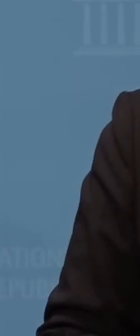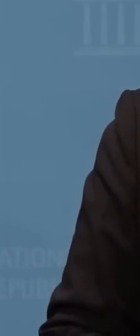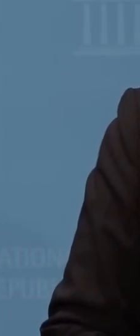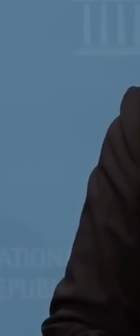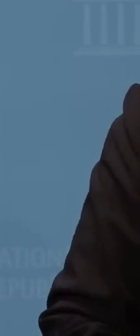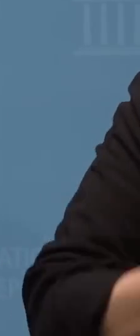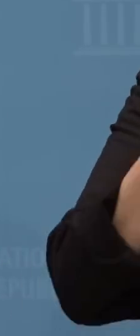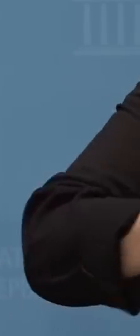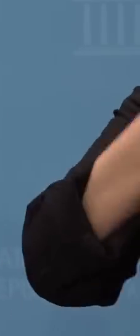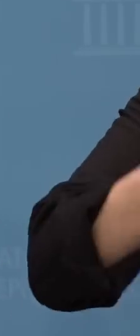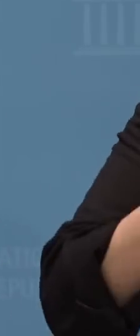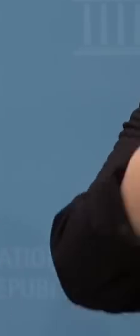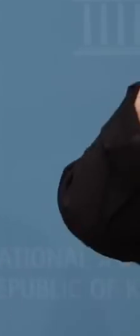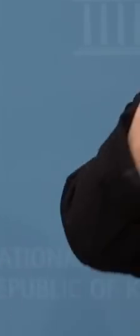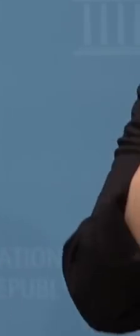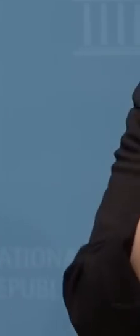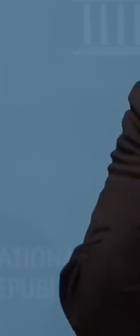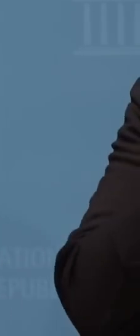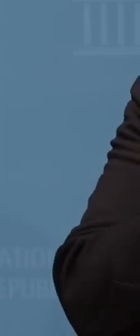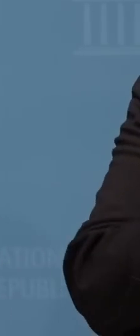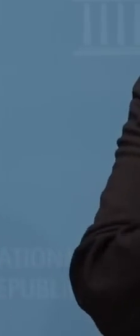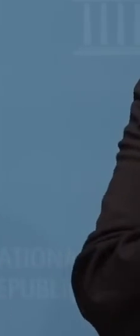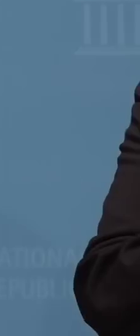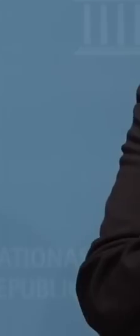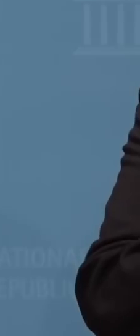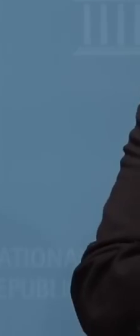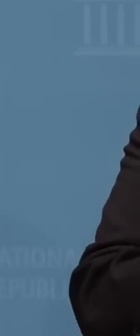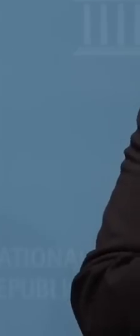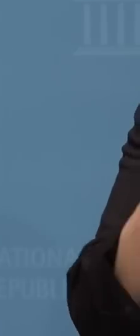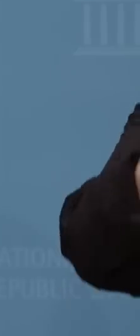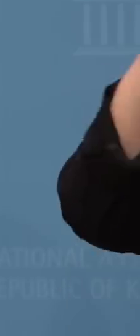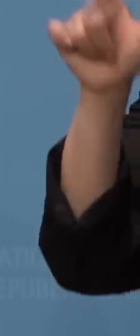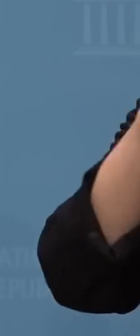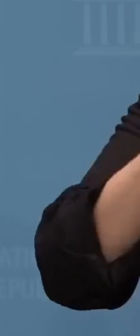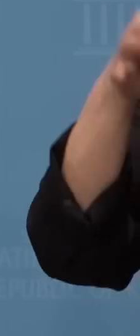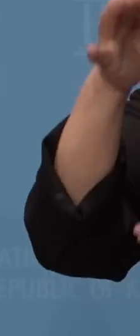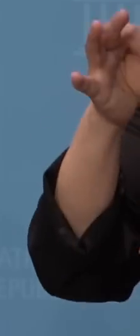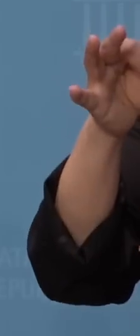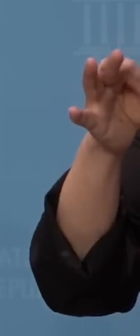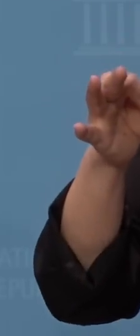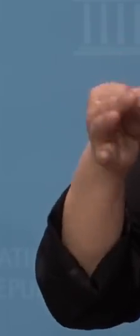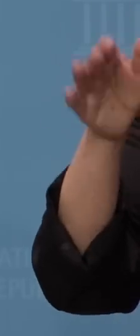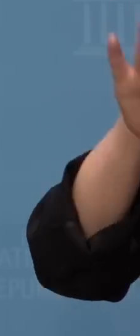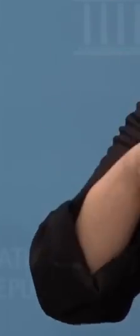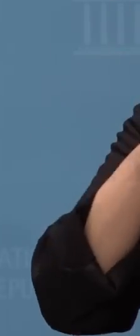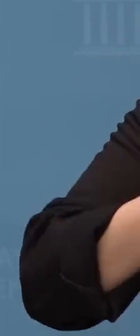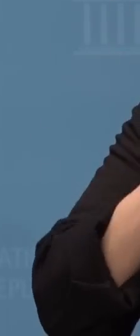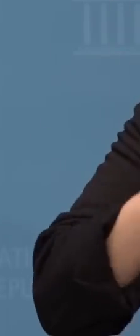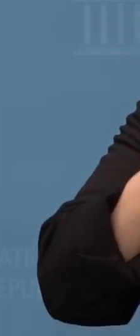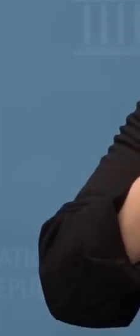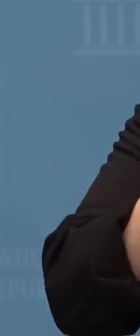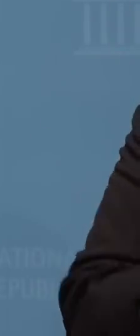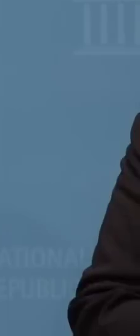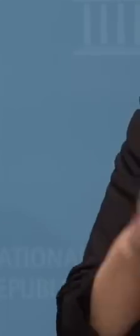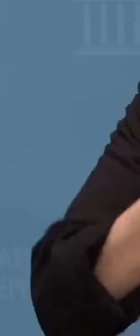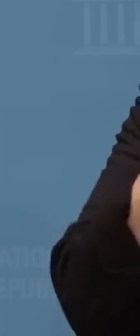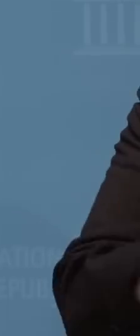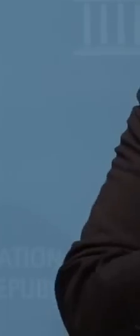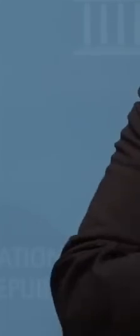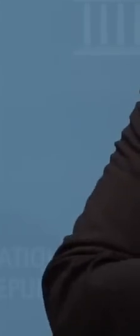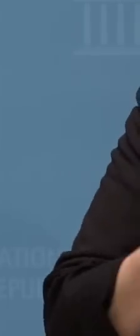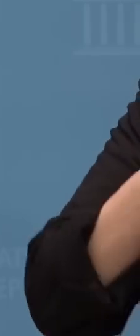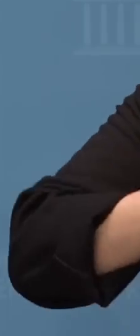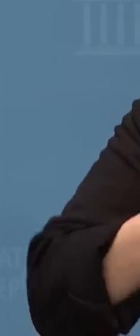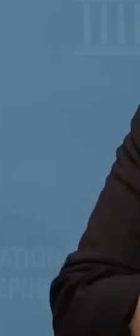우리가 공공선이라 부르는 가치입니다. 저는 무겁고 안타까운 마음으로 윤석열 정부